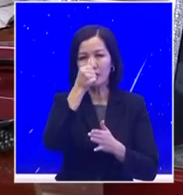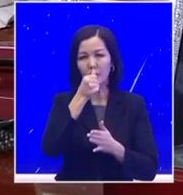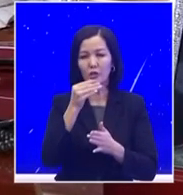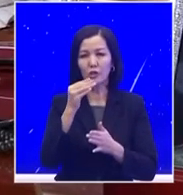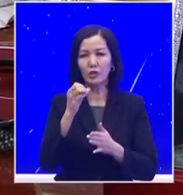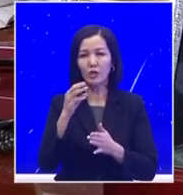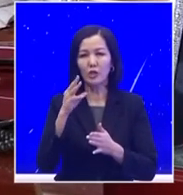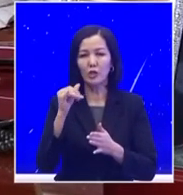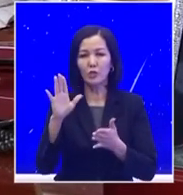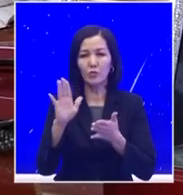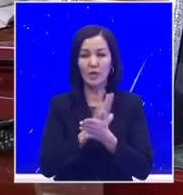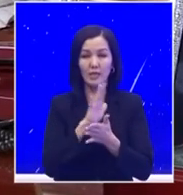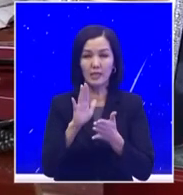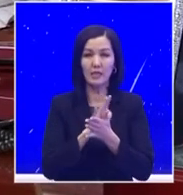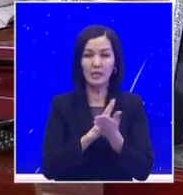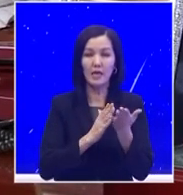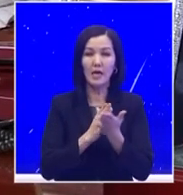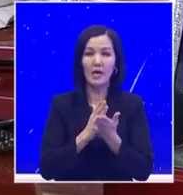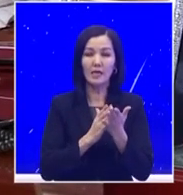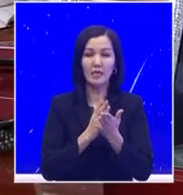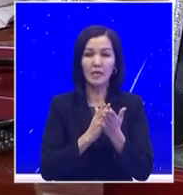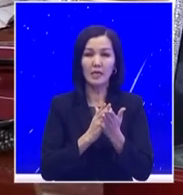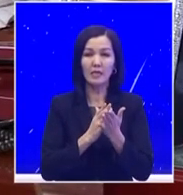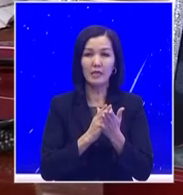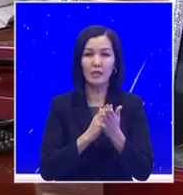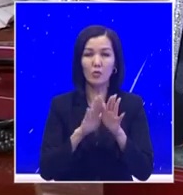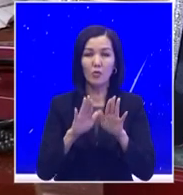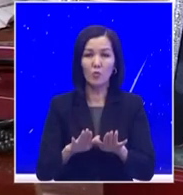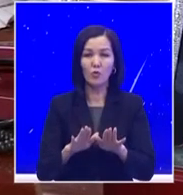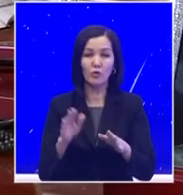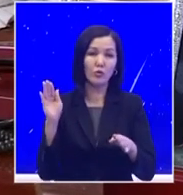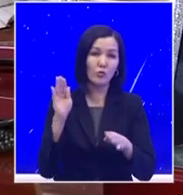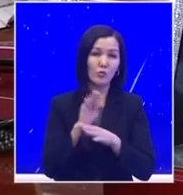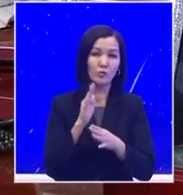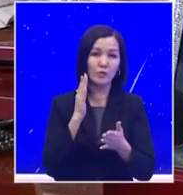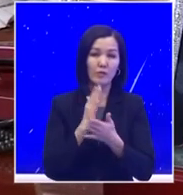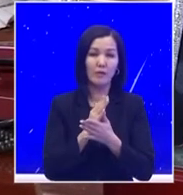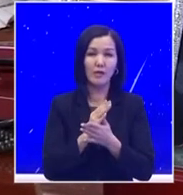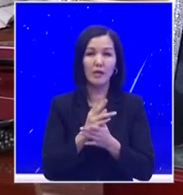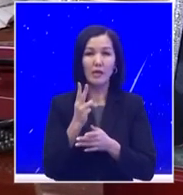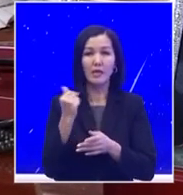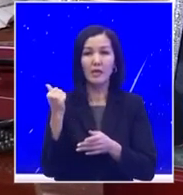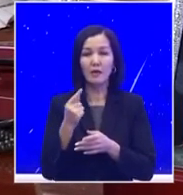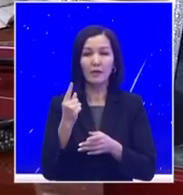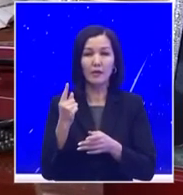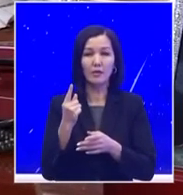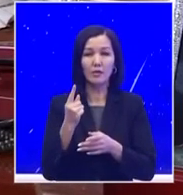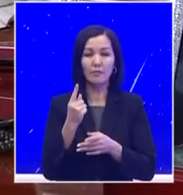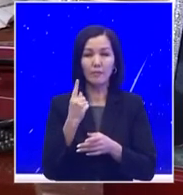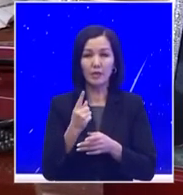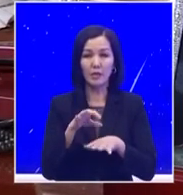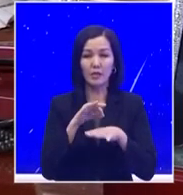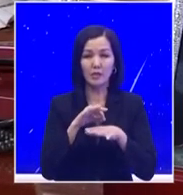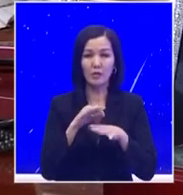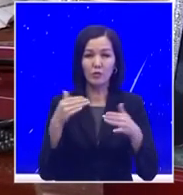газетінде өзіміздің ардагер деген вкладыш бар. Қосымша жаңағы екі жетте бір шығатын. Сол қосымшада не